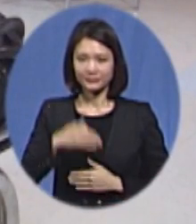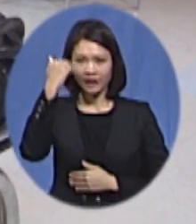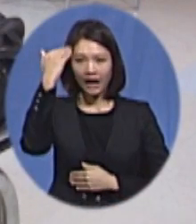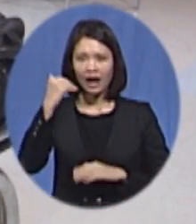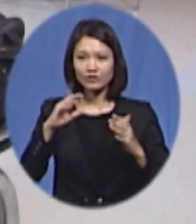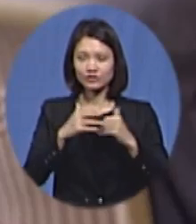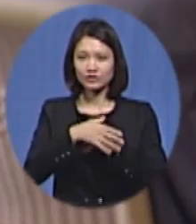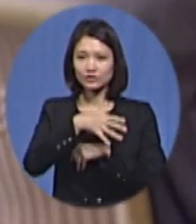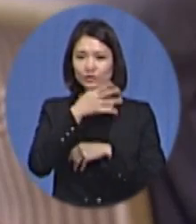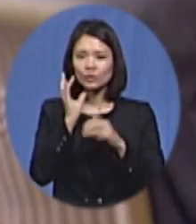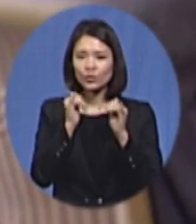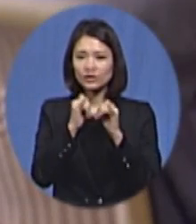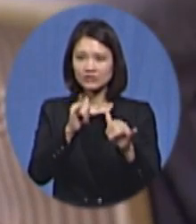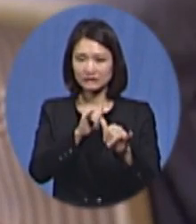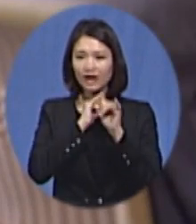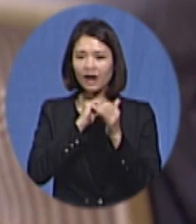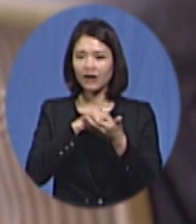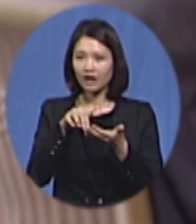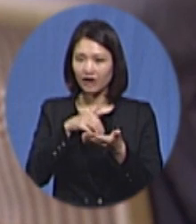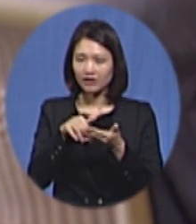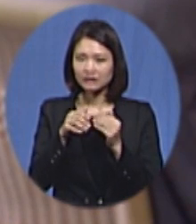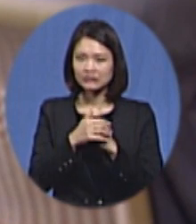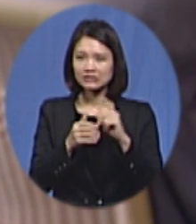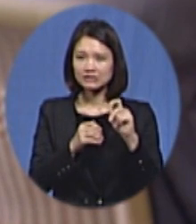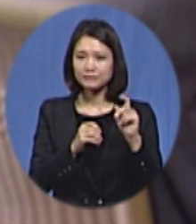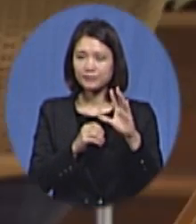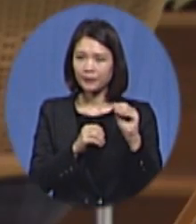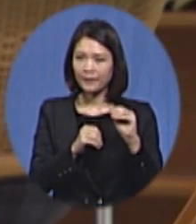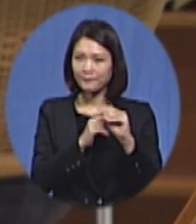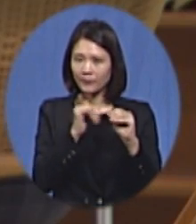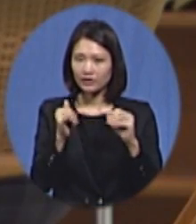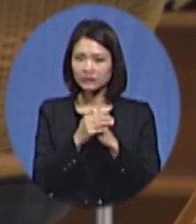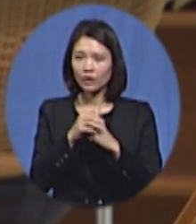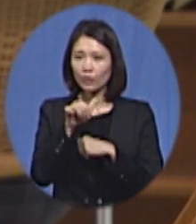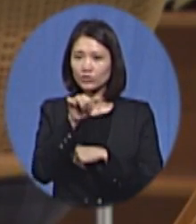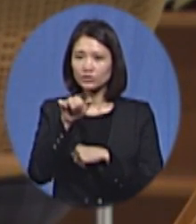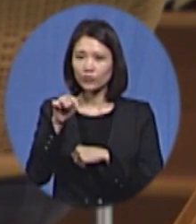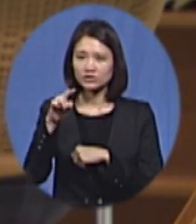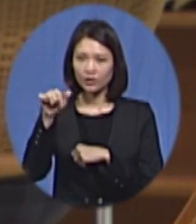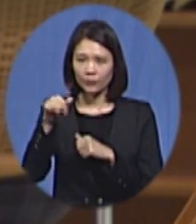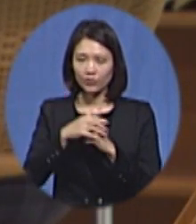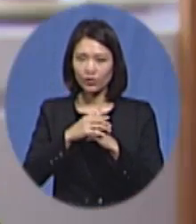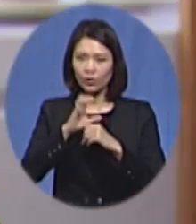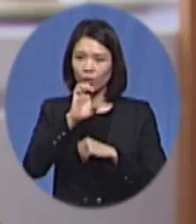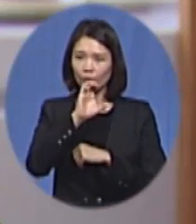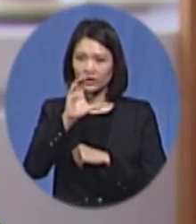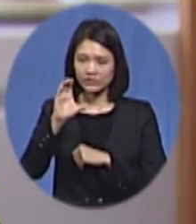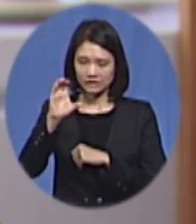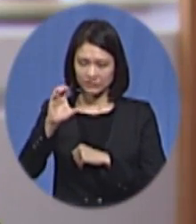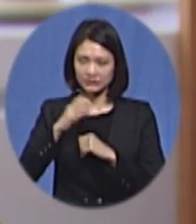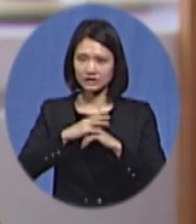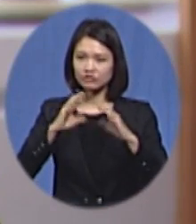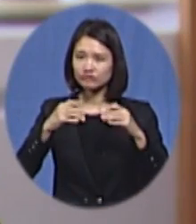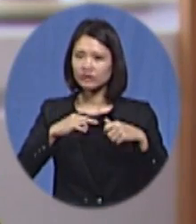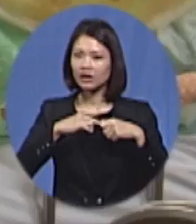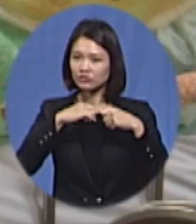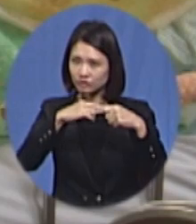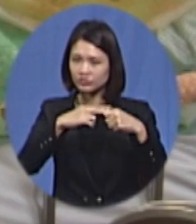우리나라의 노인 자살률은 인구 10만 명당 약 55.5명, OECD 국가 가운데 가장 높은